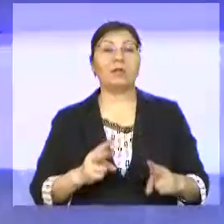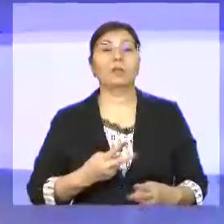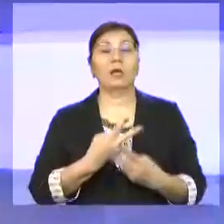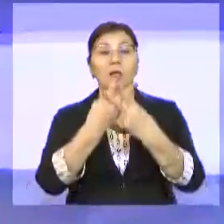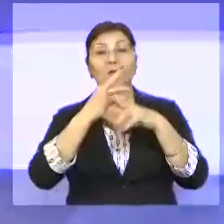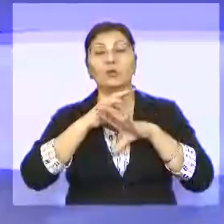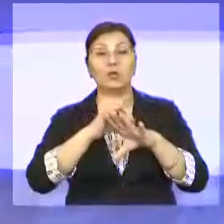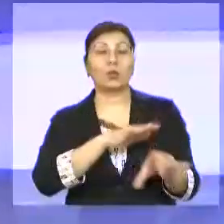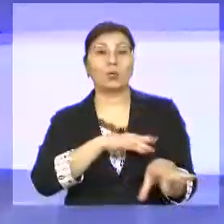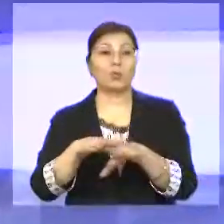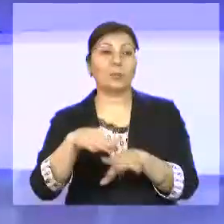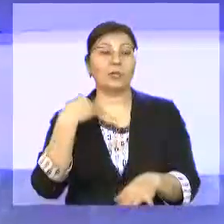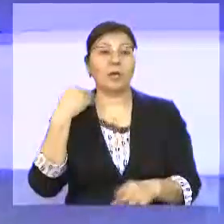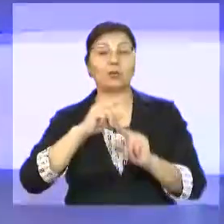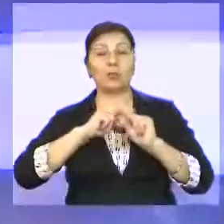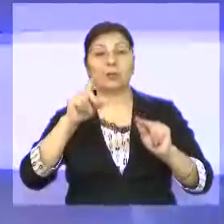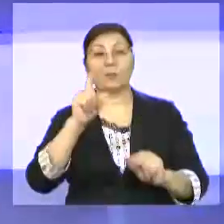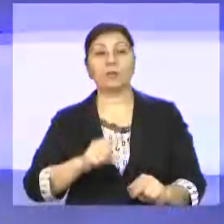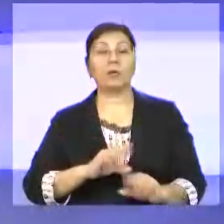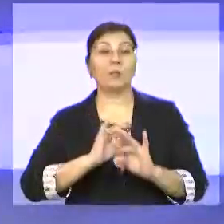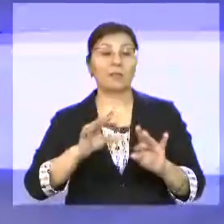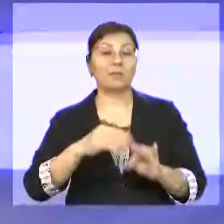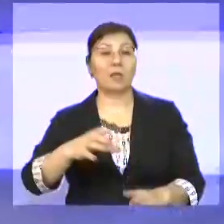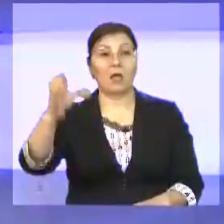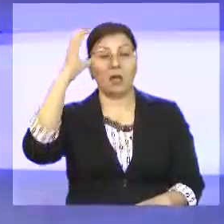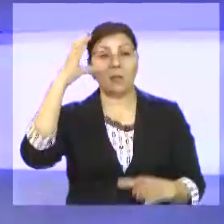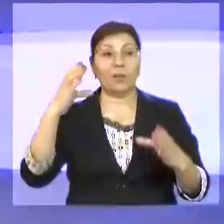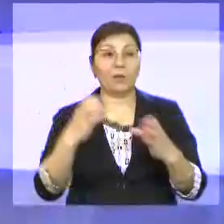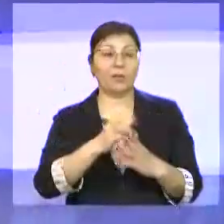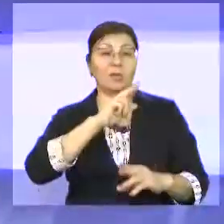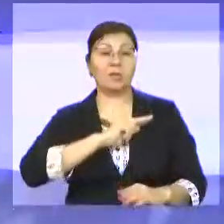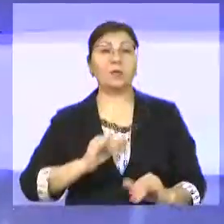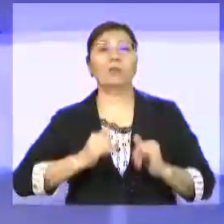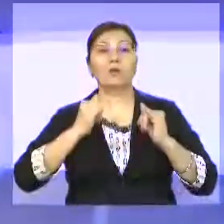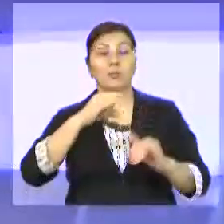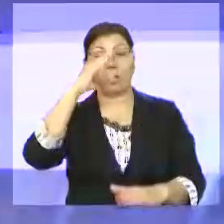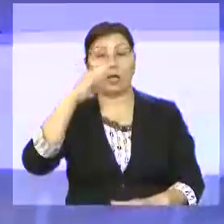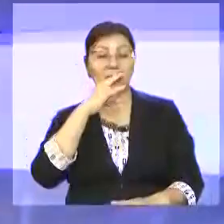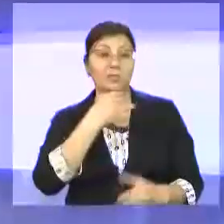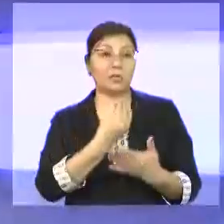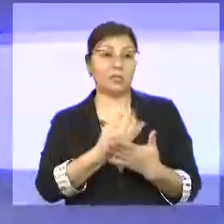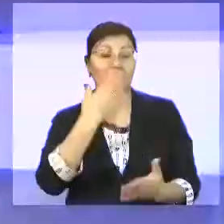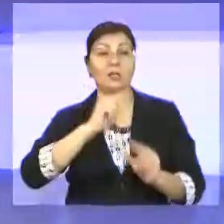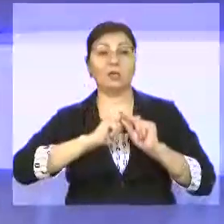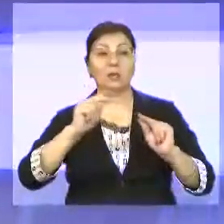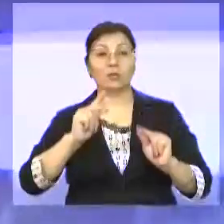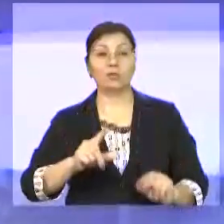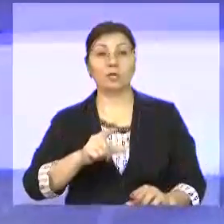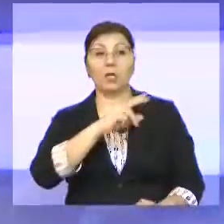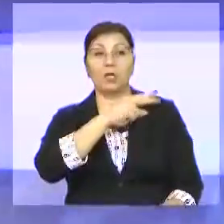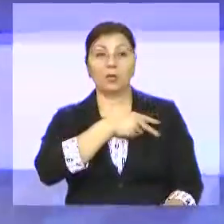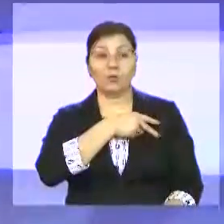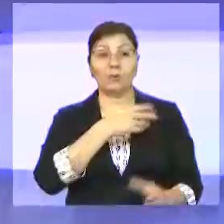өткен салтанатты шарада ақтөбелік педагог сөз сөйлеп, білім саласындағы қажырлы еңбегі үшін Қазақстанның еңбек сіңірген ұстазы төс белгісіне ие